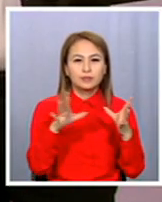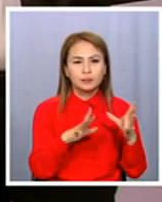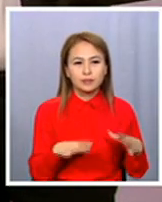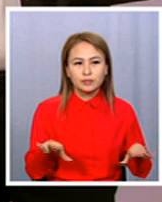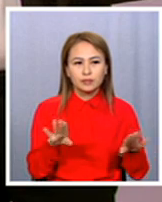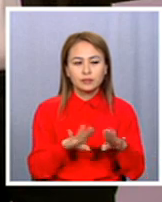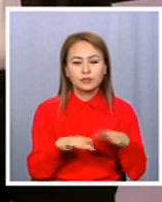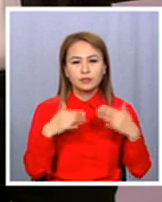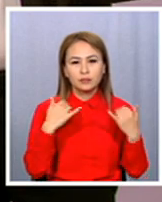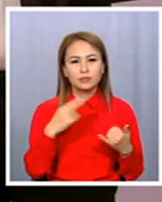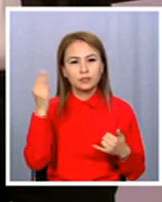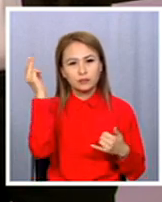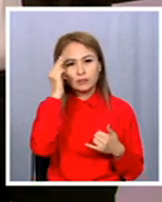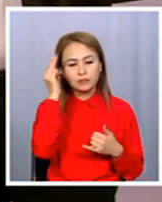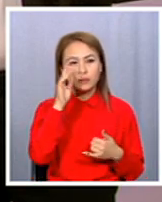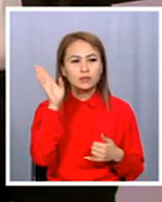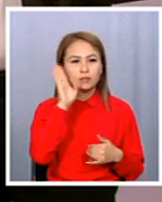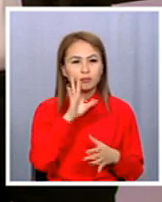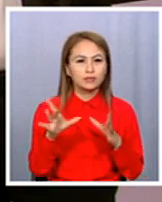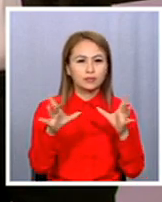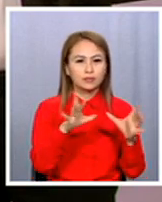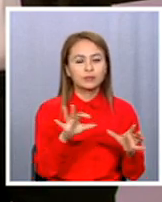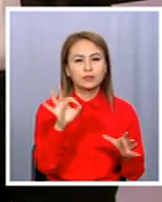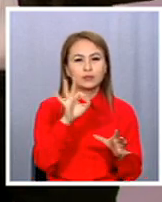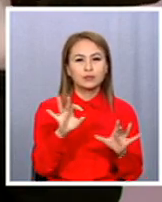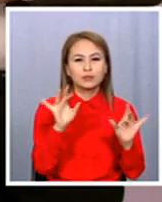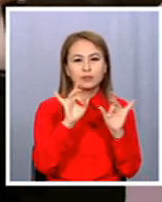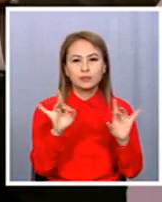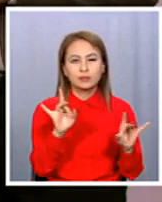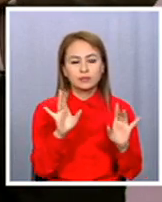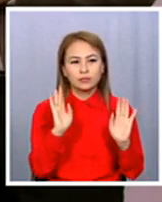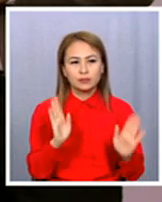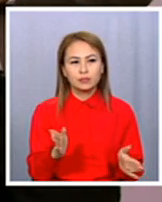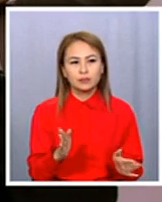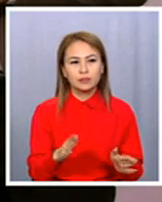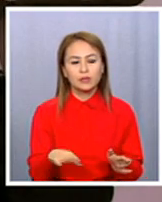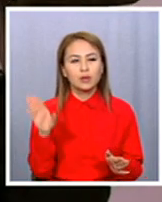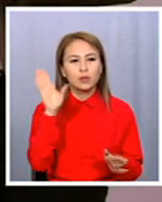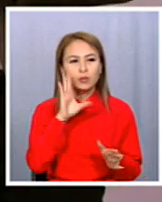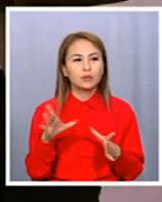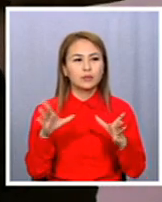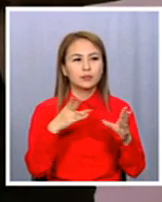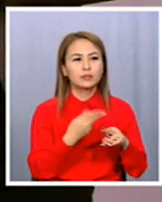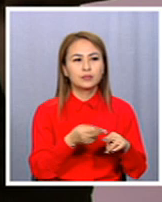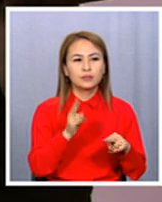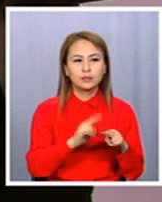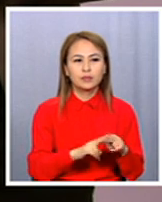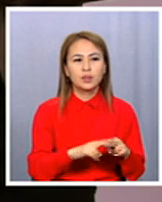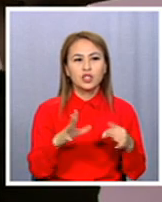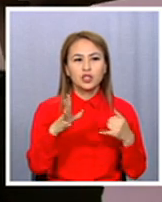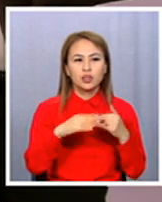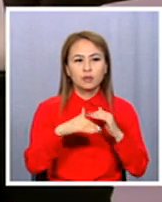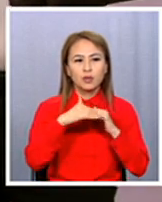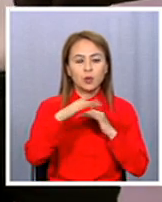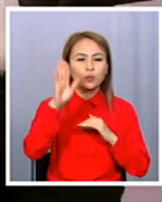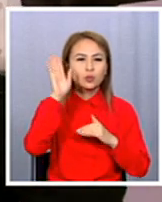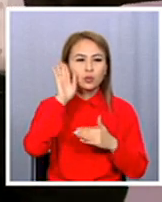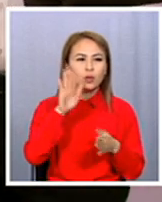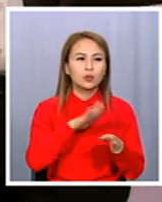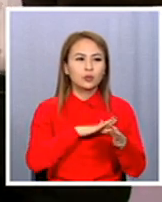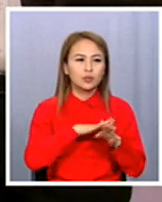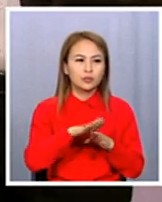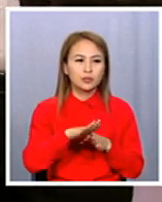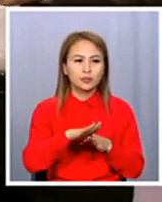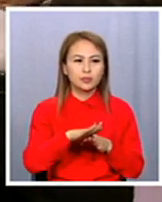бүгінгі сабақта көл туралы айтатын боламыз. Көл дегеніміз жер бетіндегі суға толы